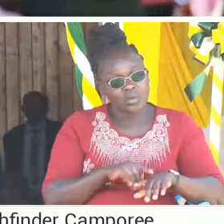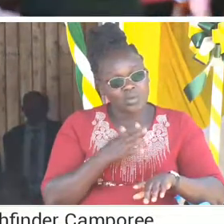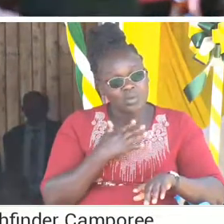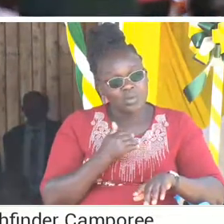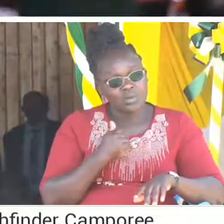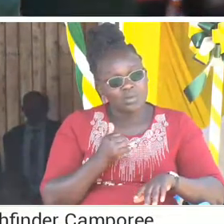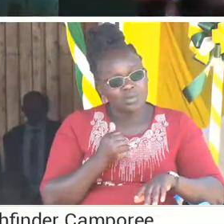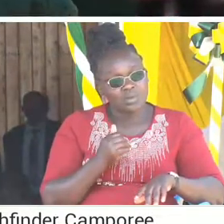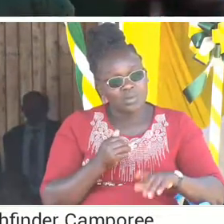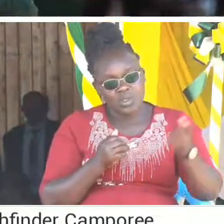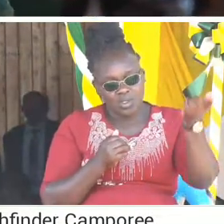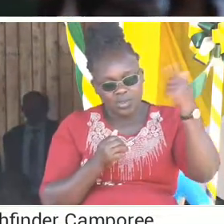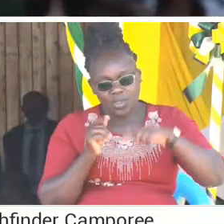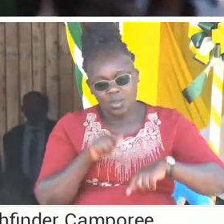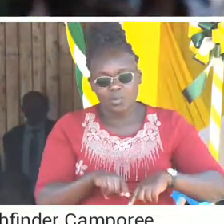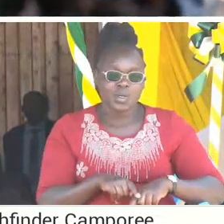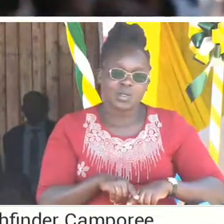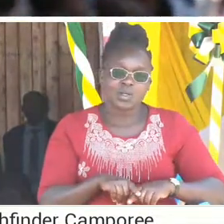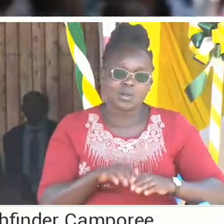lako litakuwa kubwa.